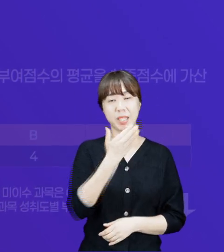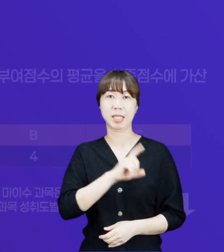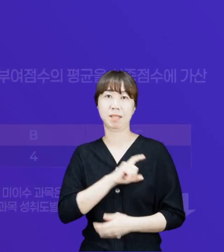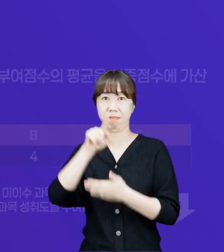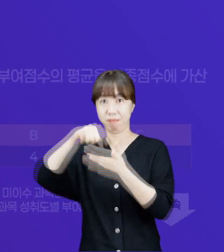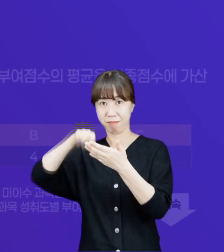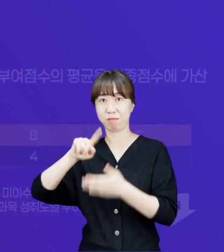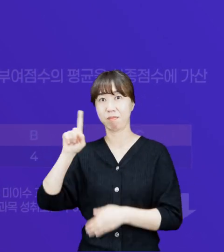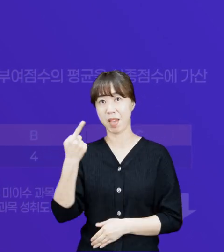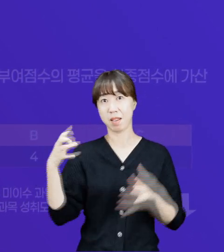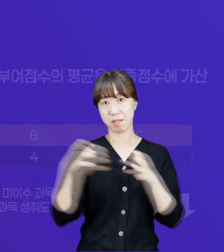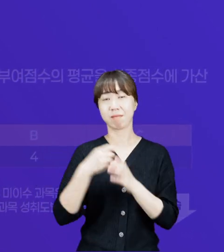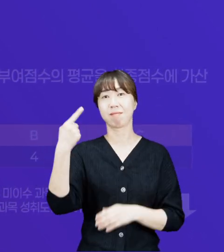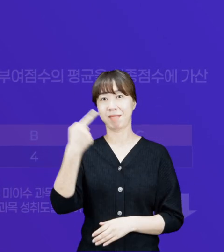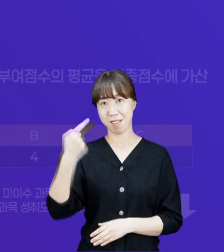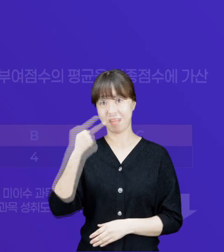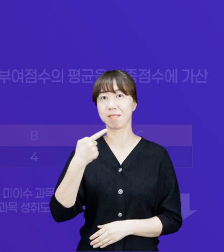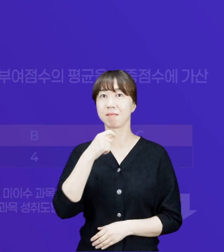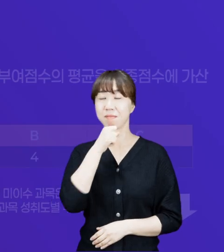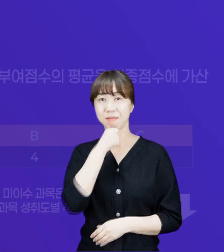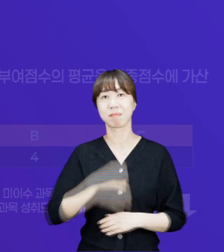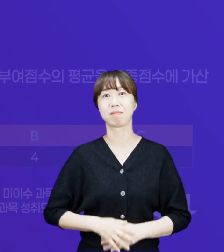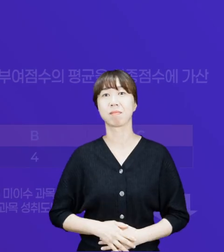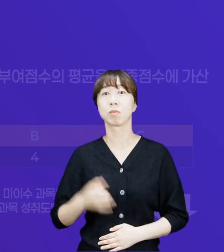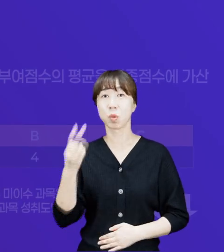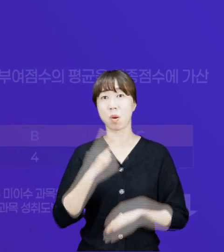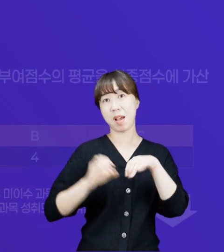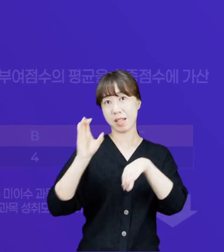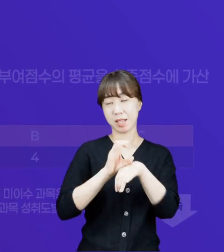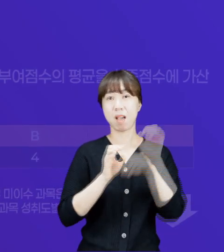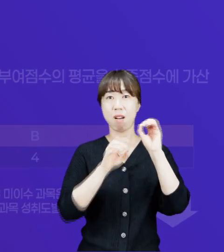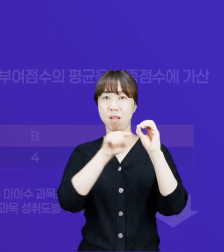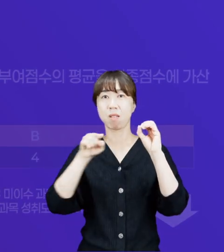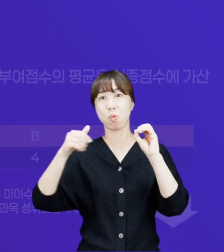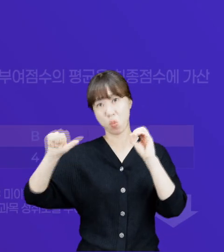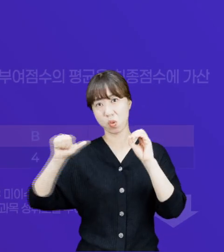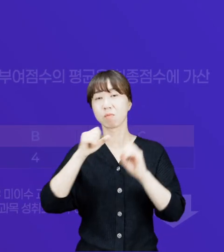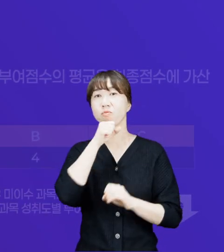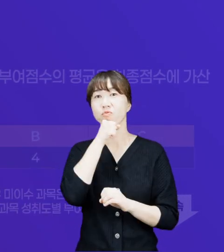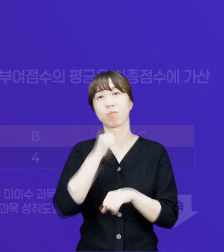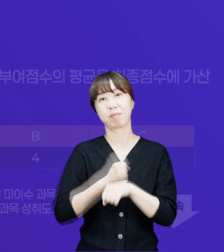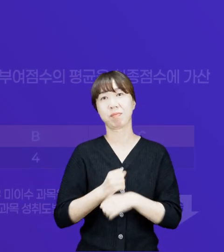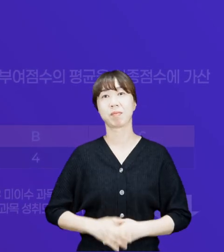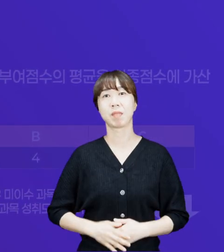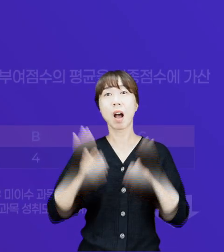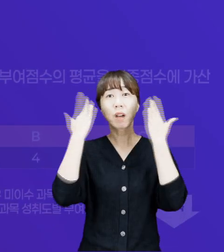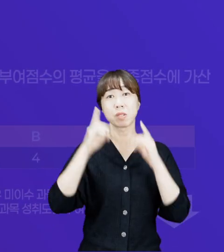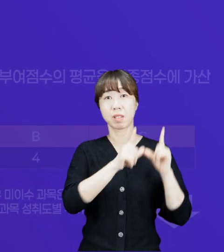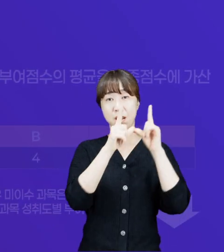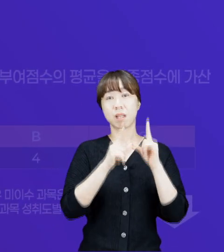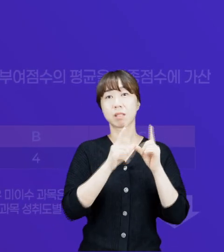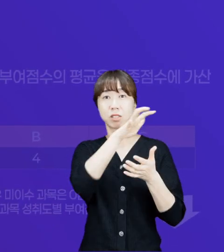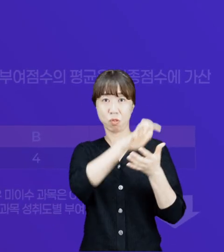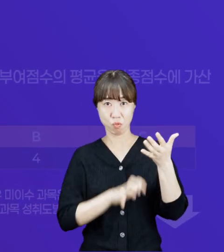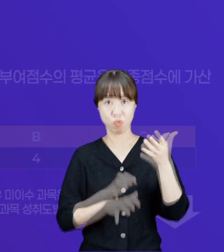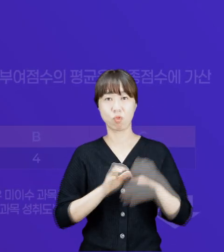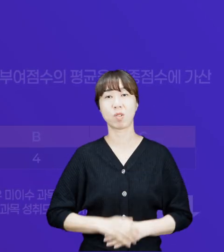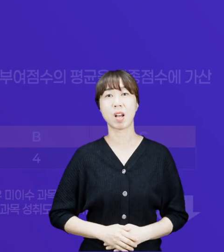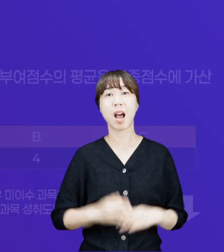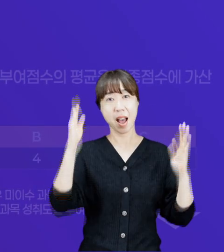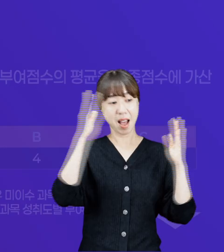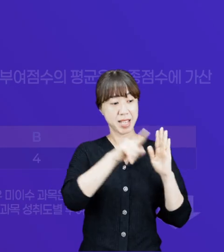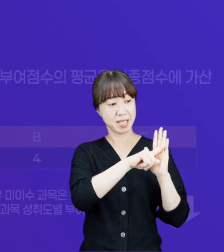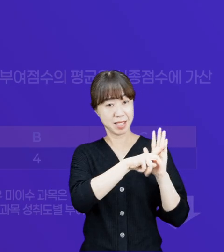진로 선택 과목 기술 성취도에 다른 가산점을 추가로 부여합니다. 학교생활기록부 교과 성적은 학년별로 가중치를 반영하지